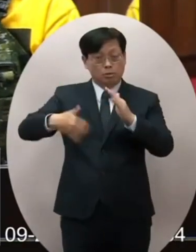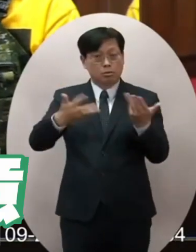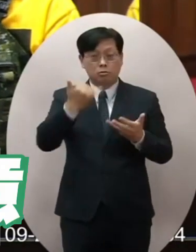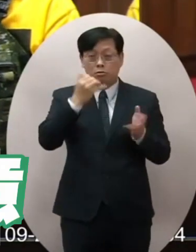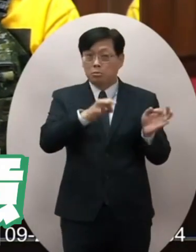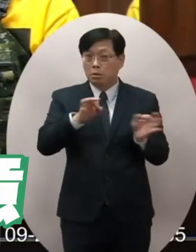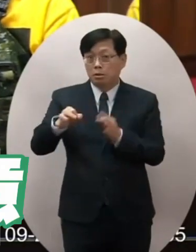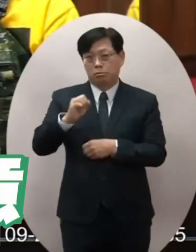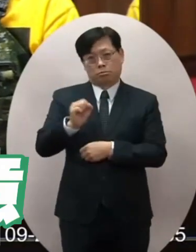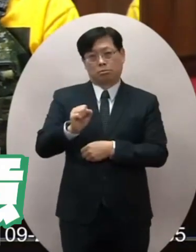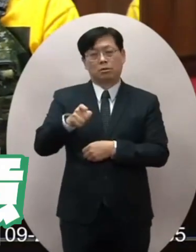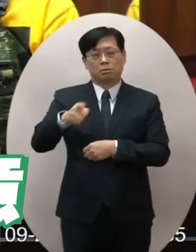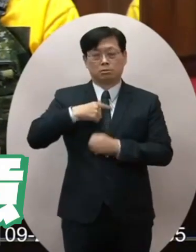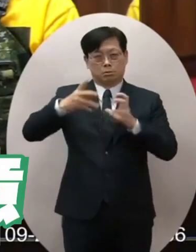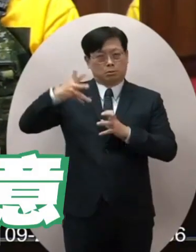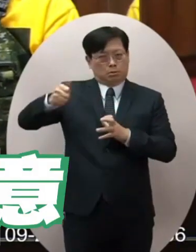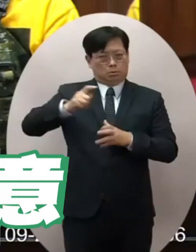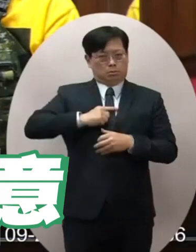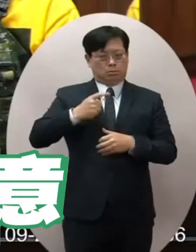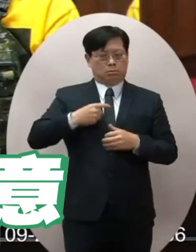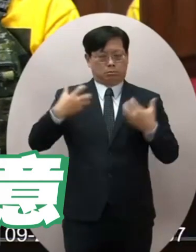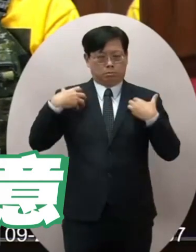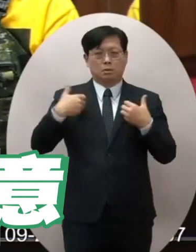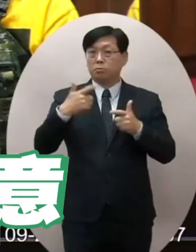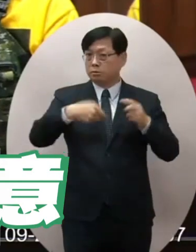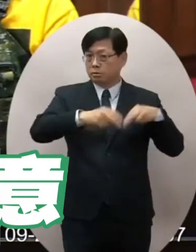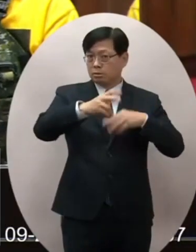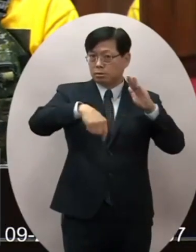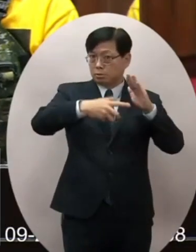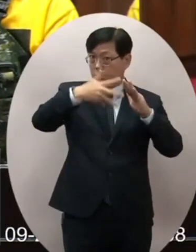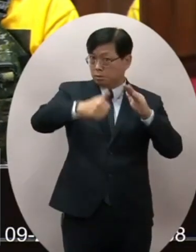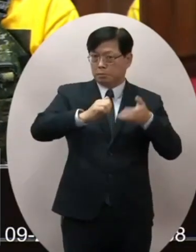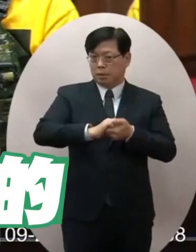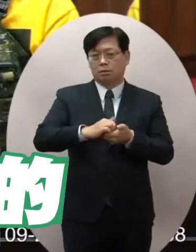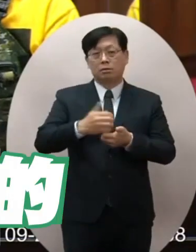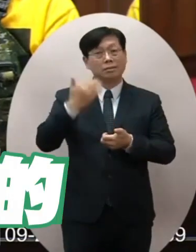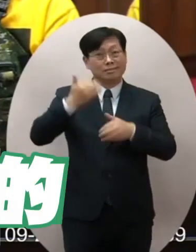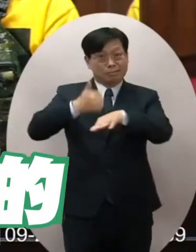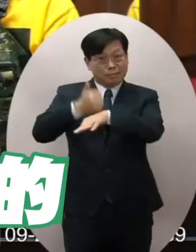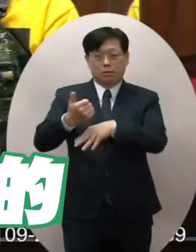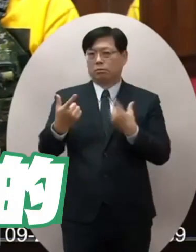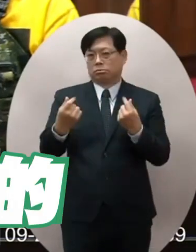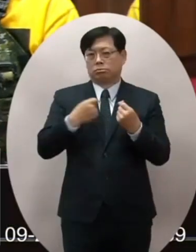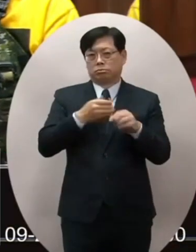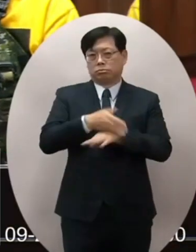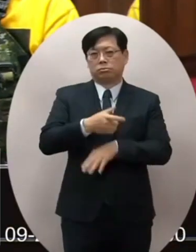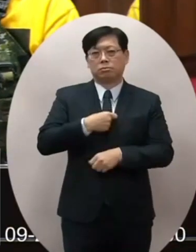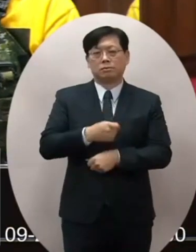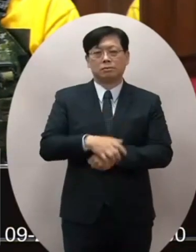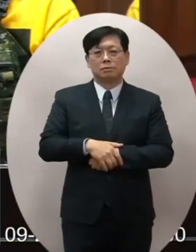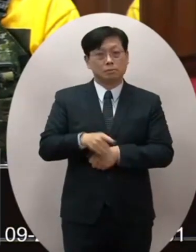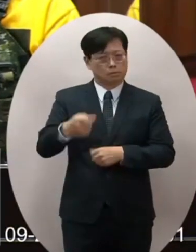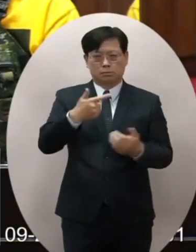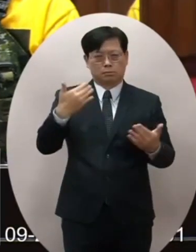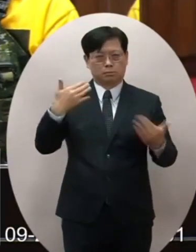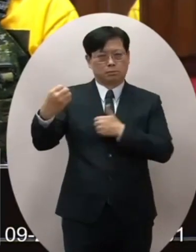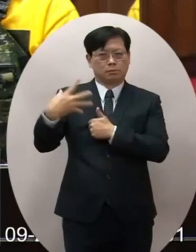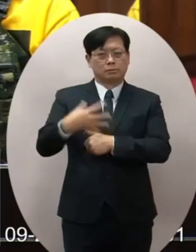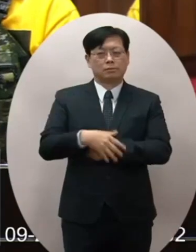以拖。这个是总统的旨意，不是行政院长的旨意。谁来做行政院长，这个案子还是要过的。他是很明